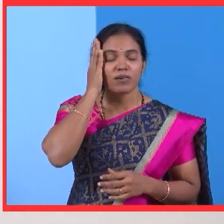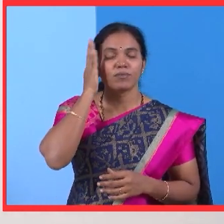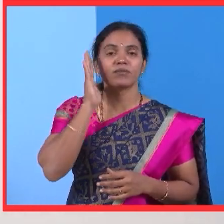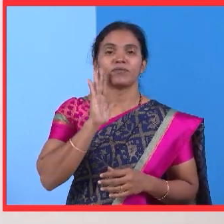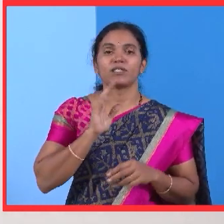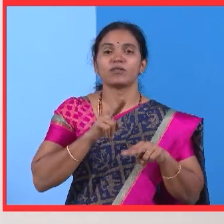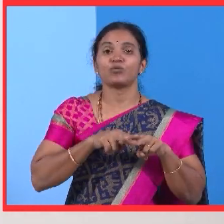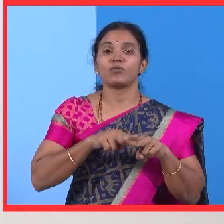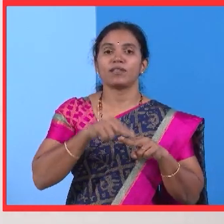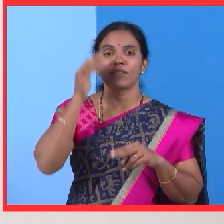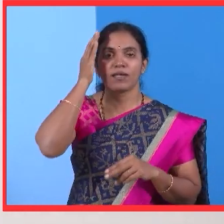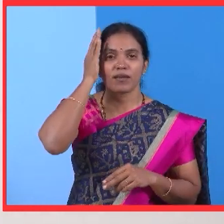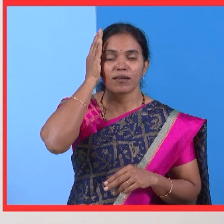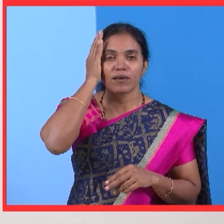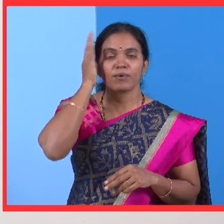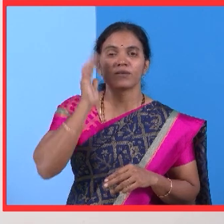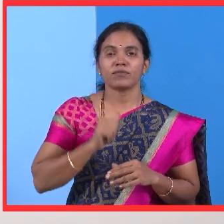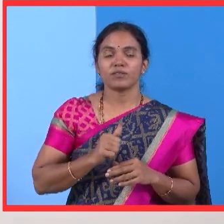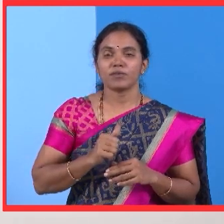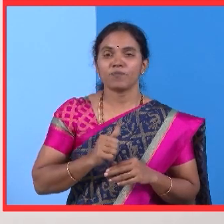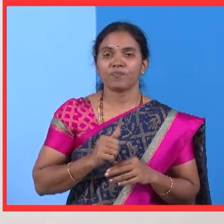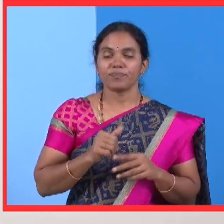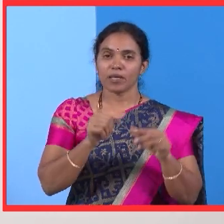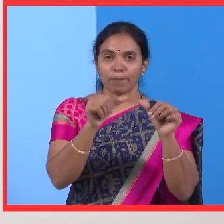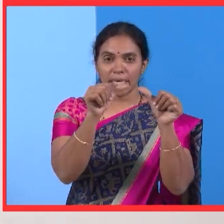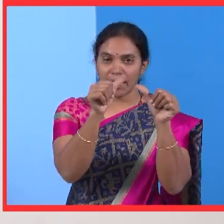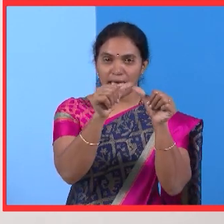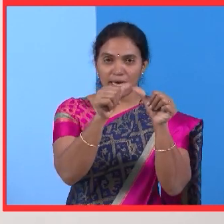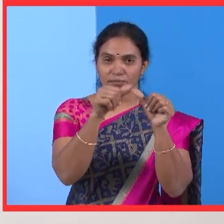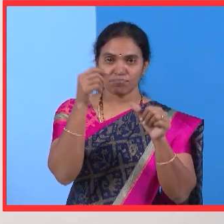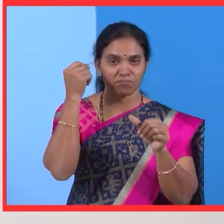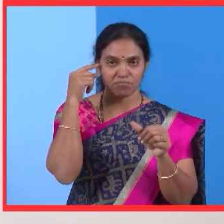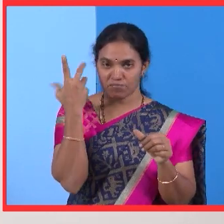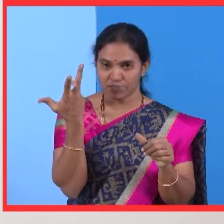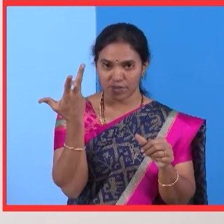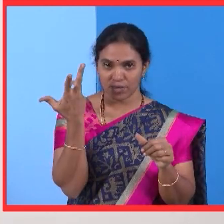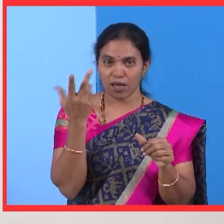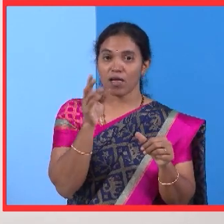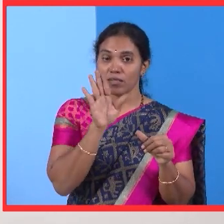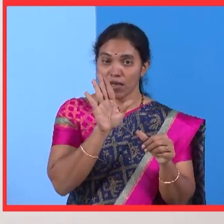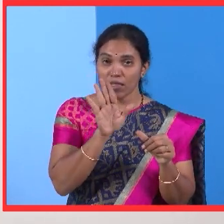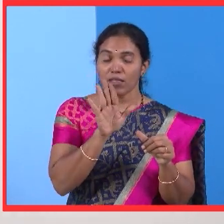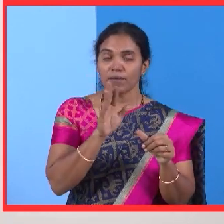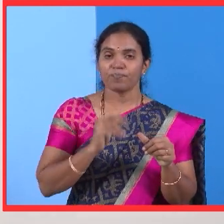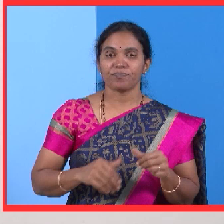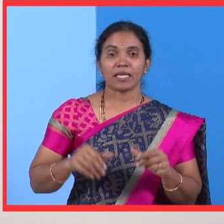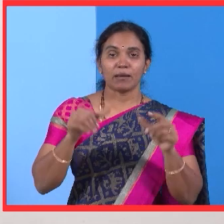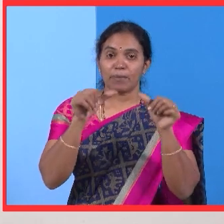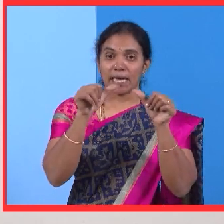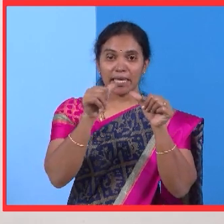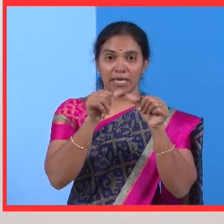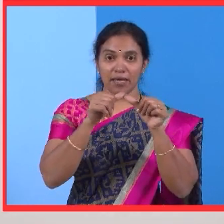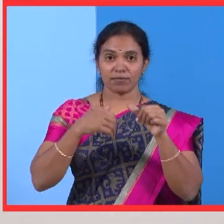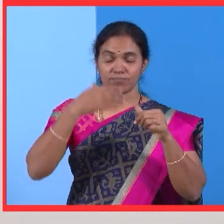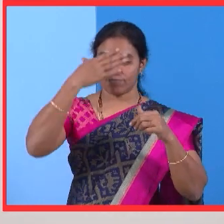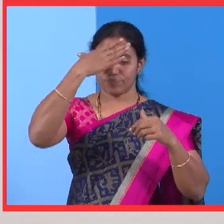எழுதலாம். ஏ ஆஃப் ஏ என்ற புள்ளியினுடைய எக்ஸாய தொலை எப்படி கணக்கிட போறேன்னு பாருங்க. ஏங்கிறது உச்சி புள்ளி, ஒரு உருவம்